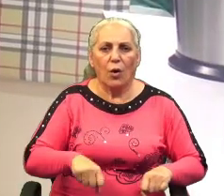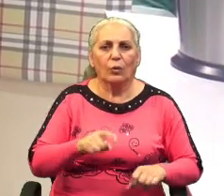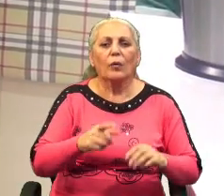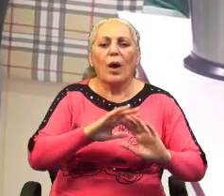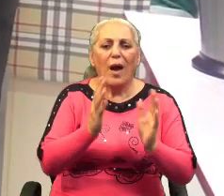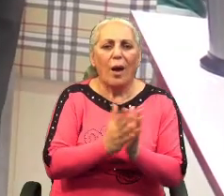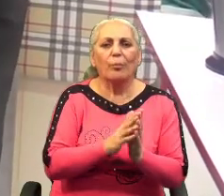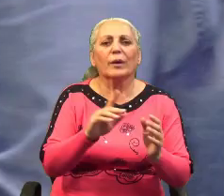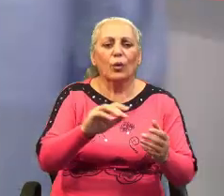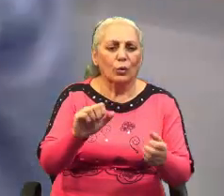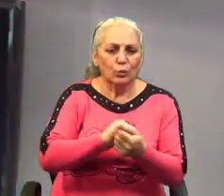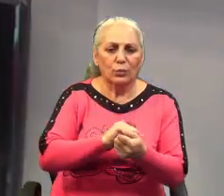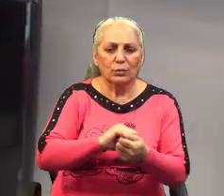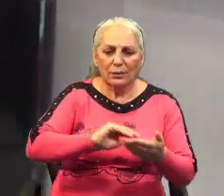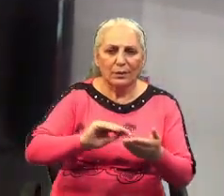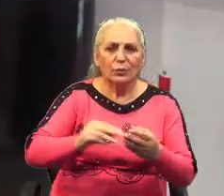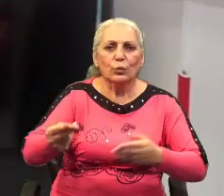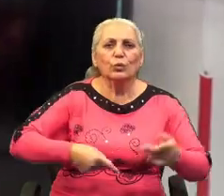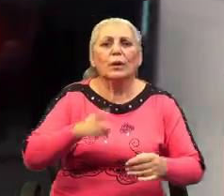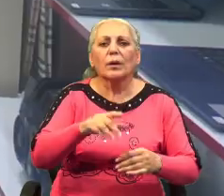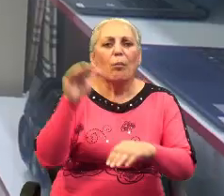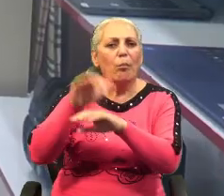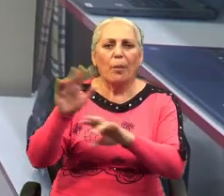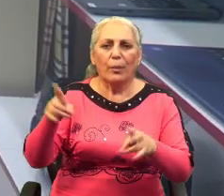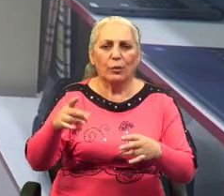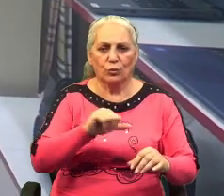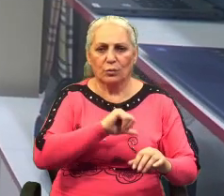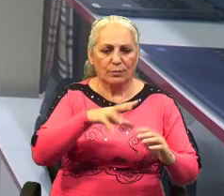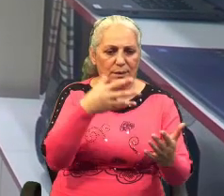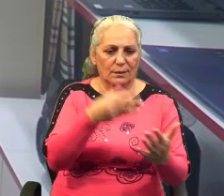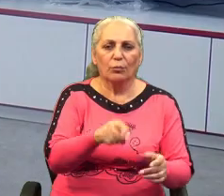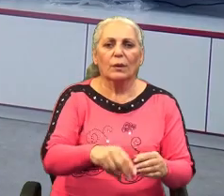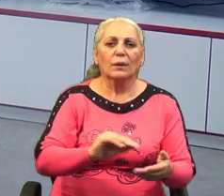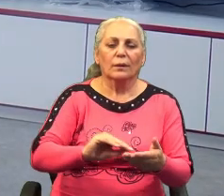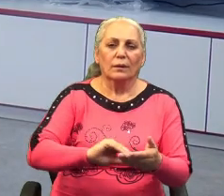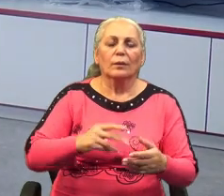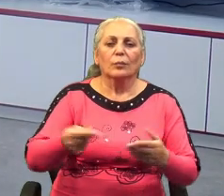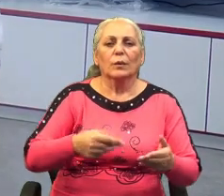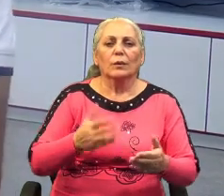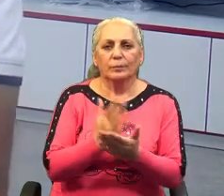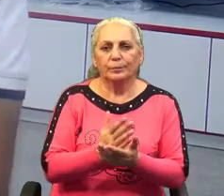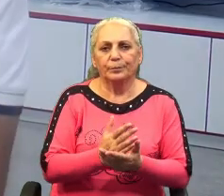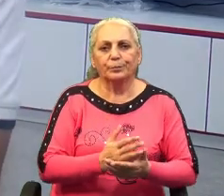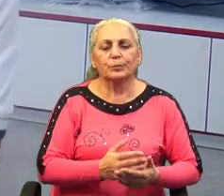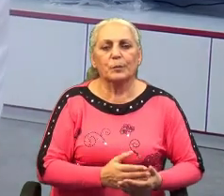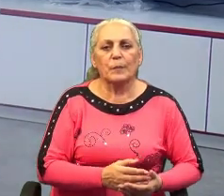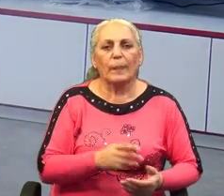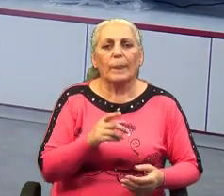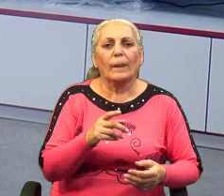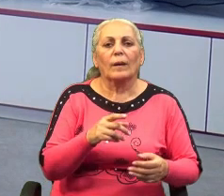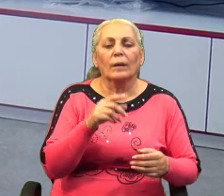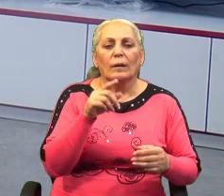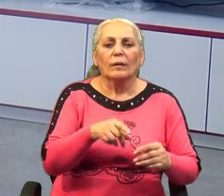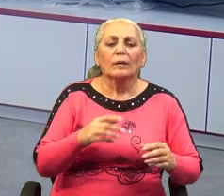բանկ այցելելու, իրականացվում է նաև երաշխիքային և հերերաշխիքային սպասարկում։ Գործակները կատարում ենք ապառիկ, բանկի ներկայացուցիչներ